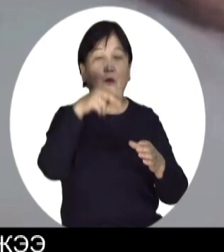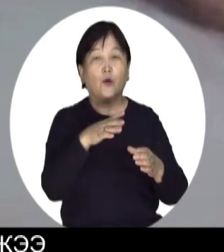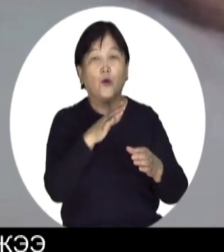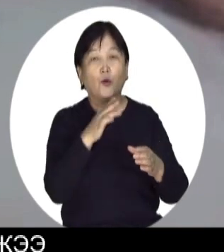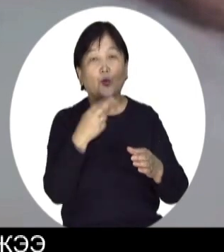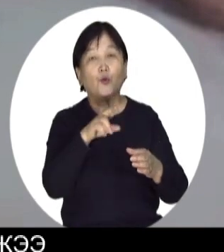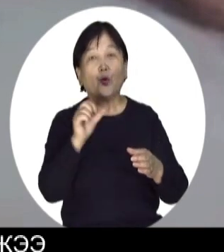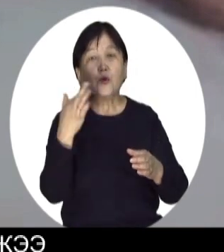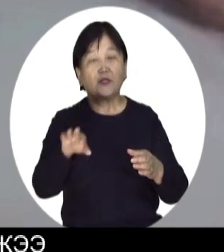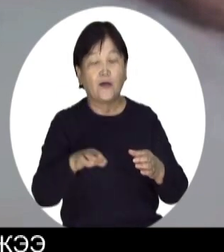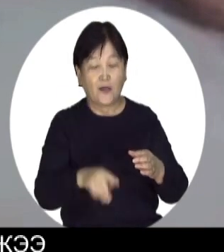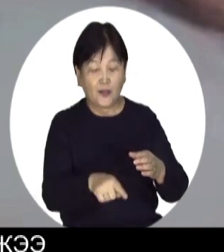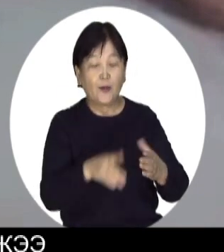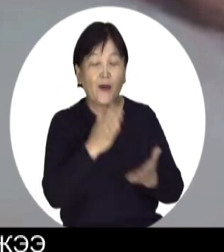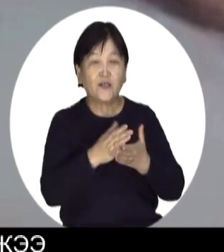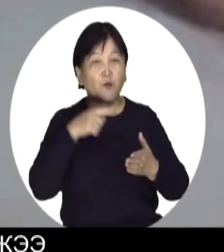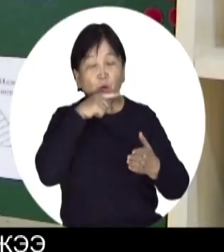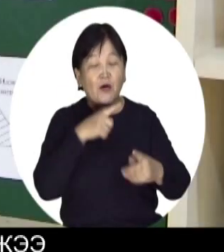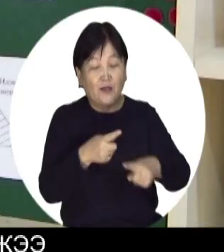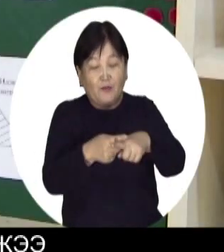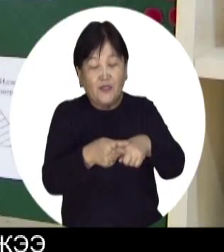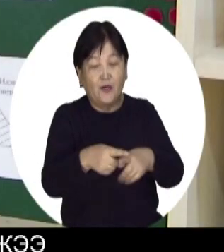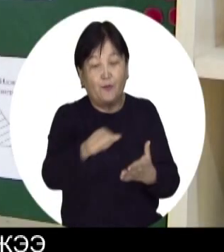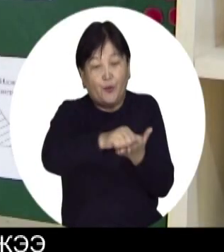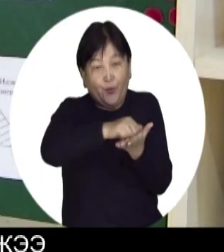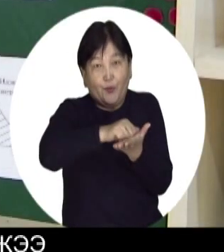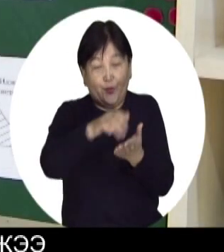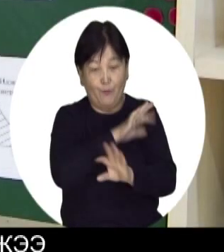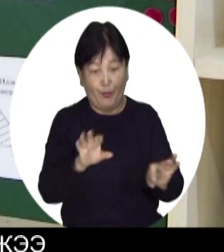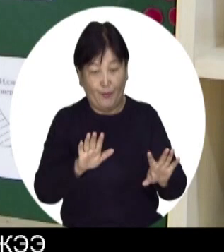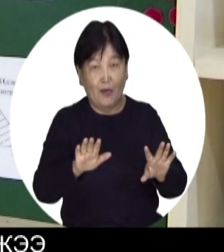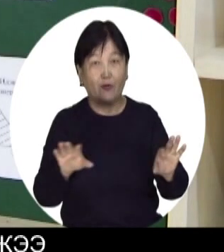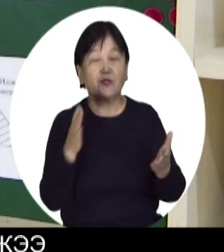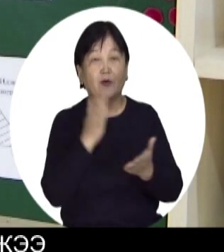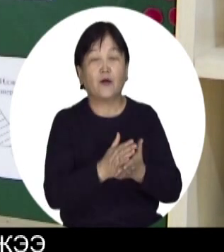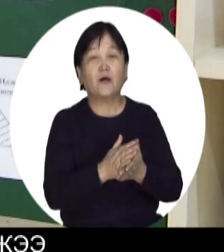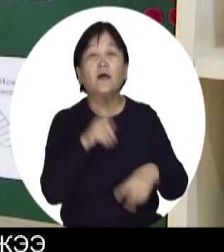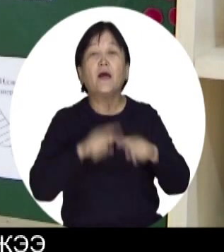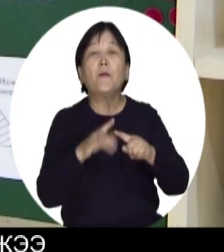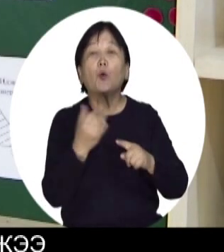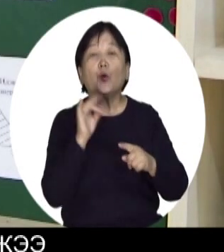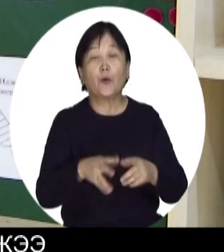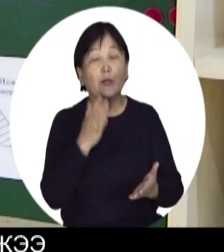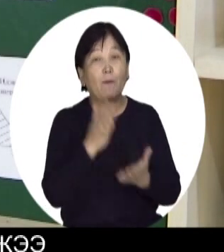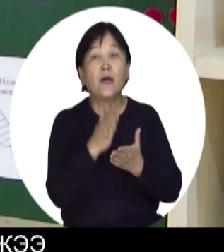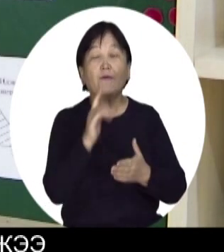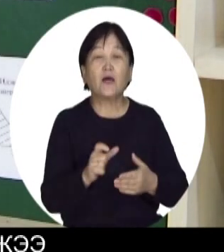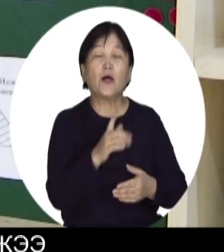шувтан головны оролдох хэрэгс тэмдэг арилла. За энэ туршилтанд ямар урвал явагдсан, яагаад